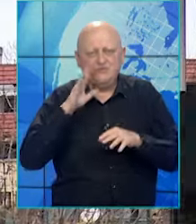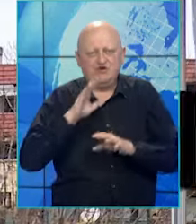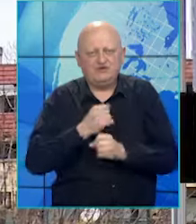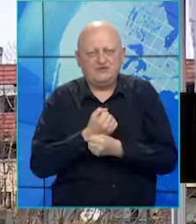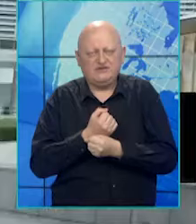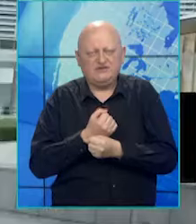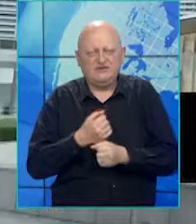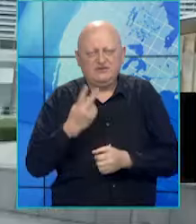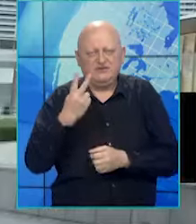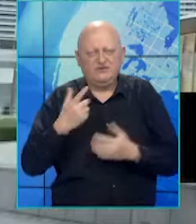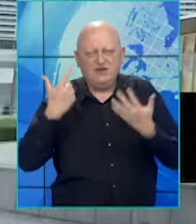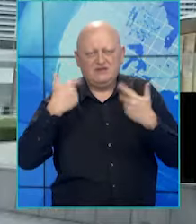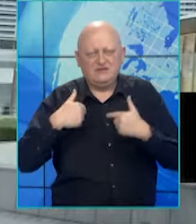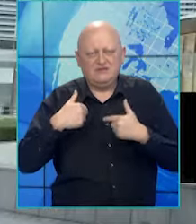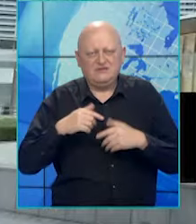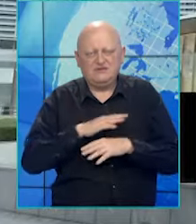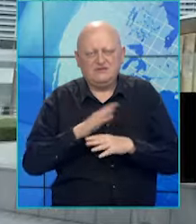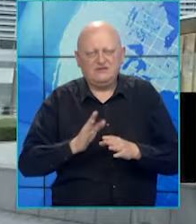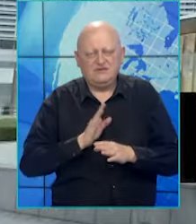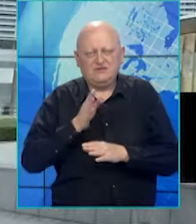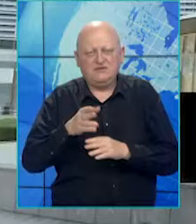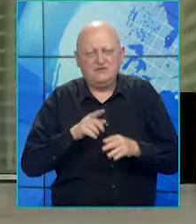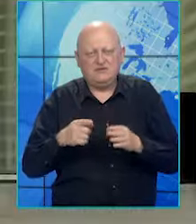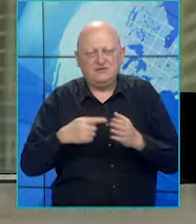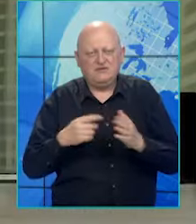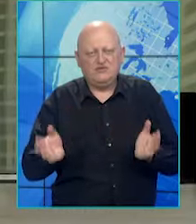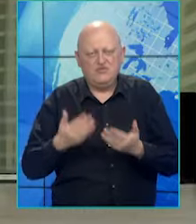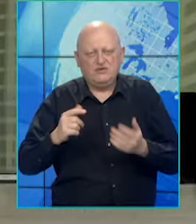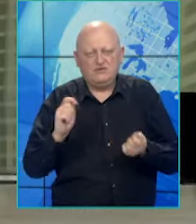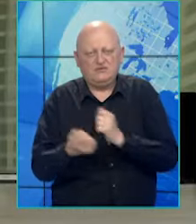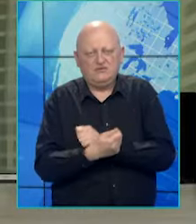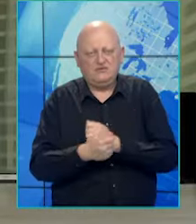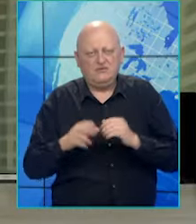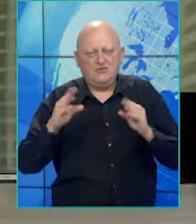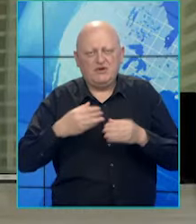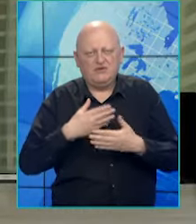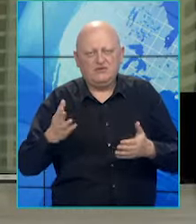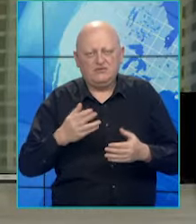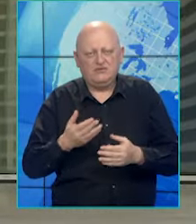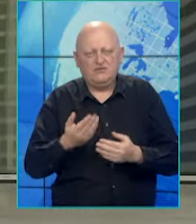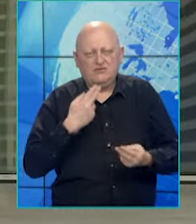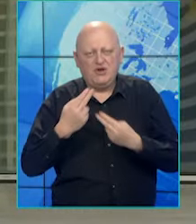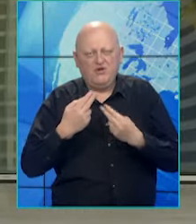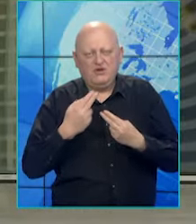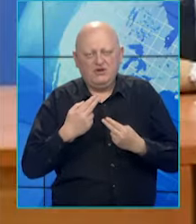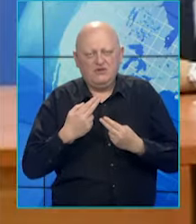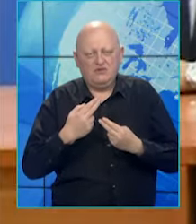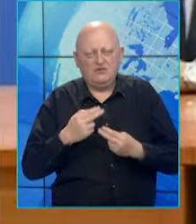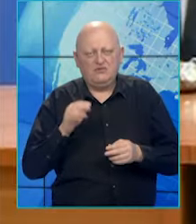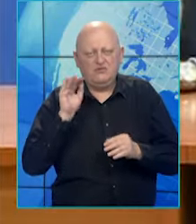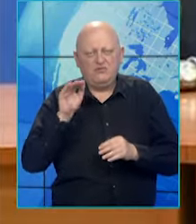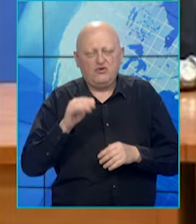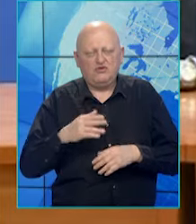Bosnu i Hercegovinu druga sedmica. Sve posjete s istim ciljem, ubrzati reforme i u martu otvoriti predpristupne pregovore.